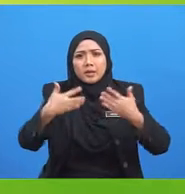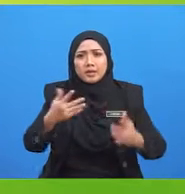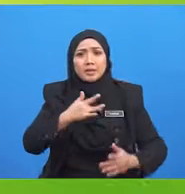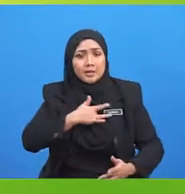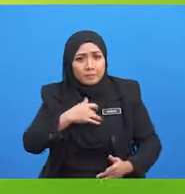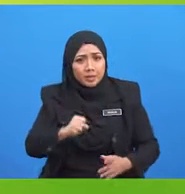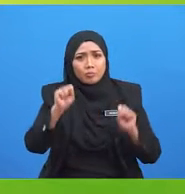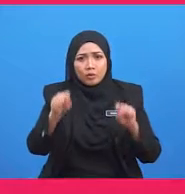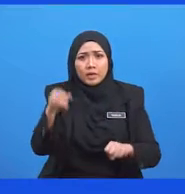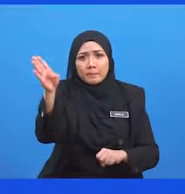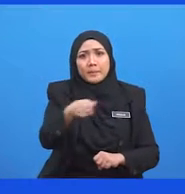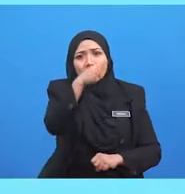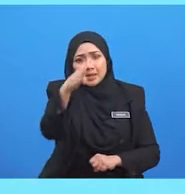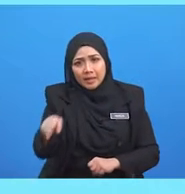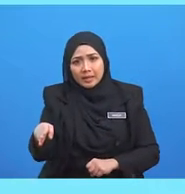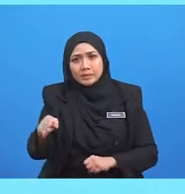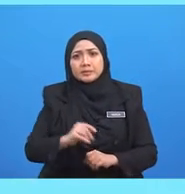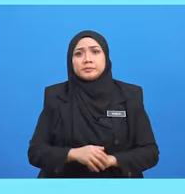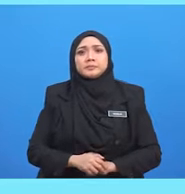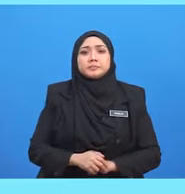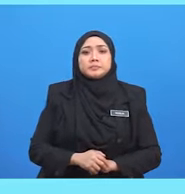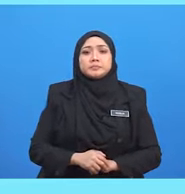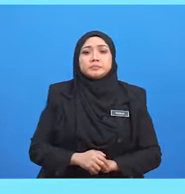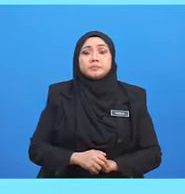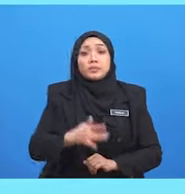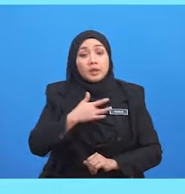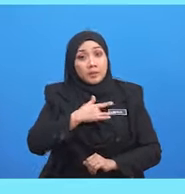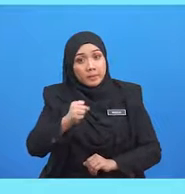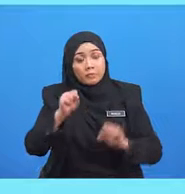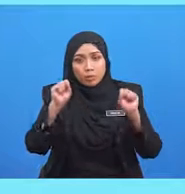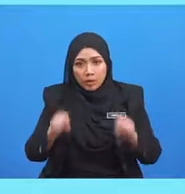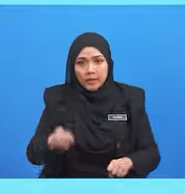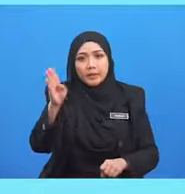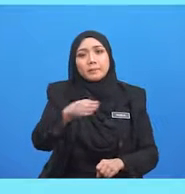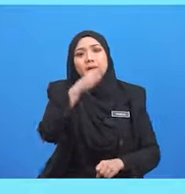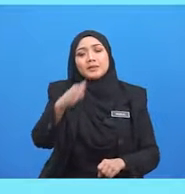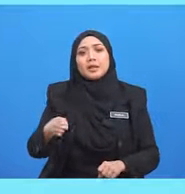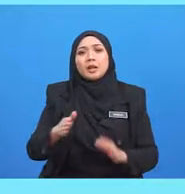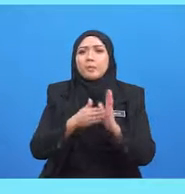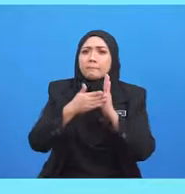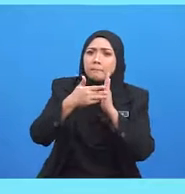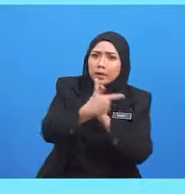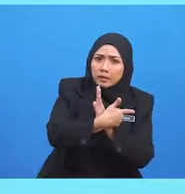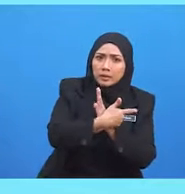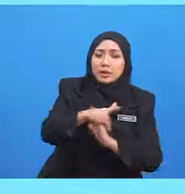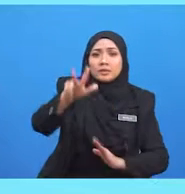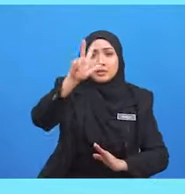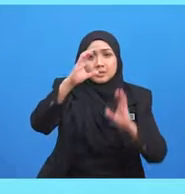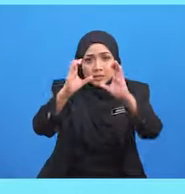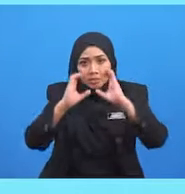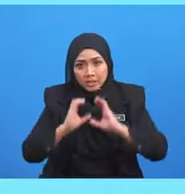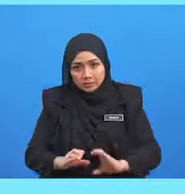iman boleh terbatal. Dalam hal ini, kita mesti mengetahui iman boleh terbatal